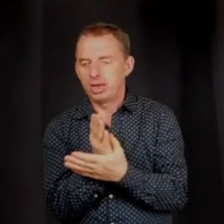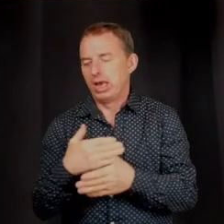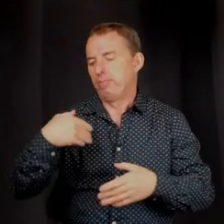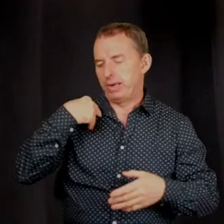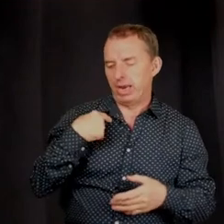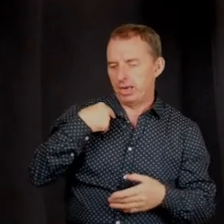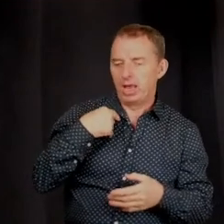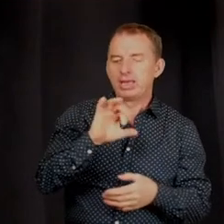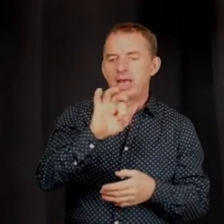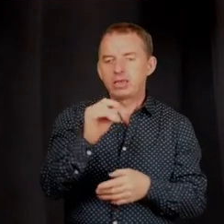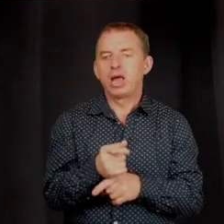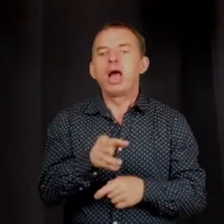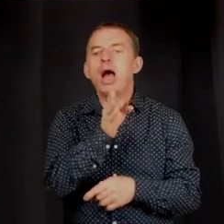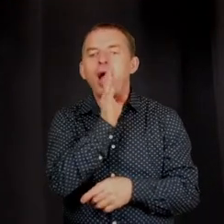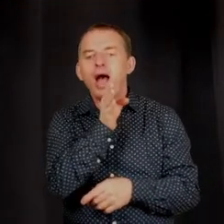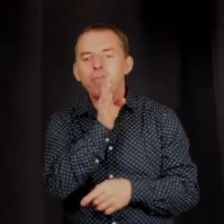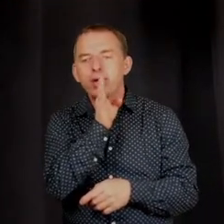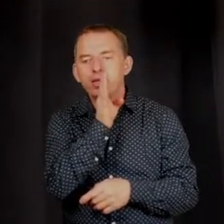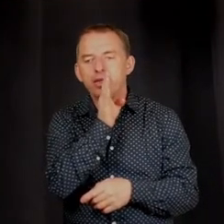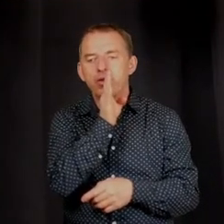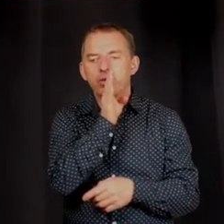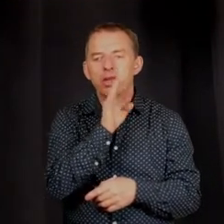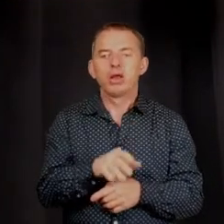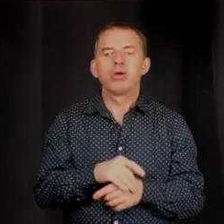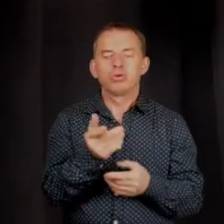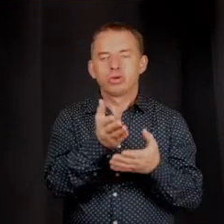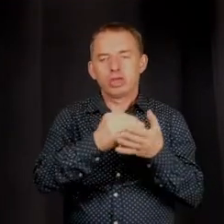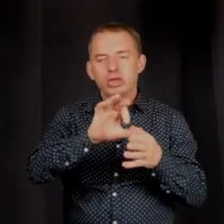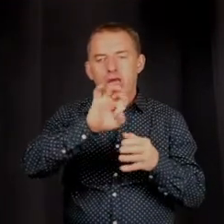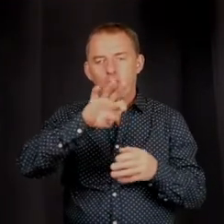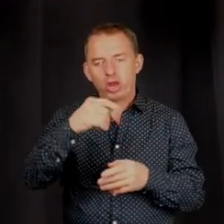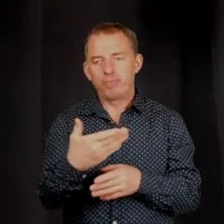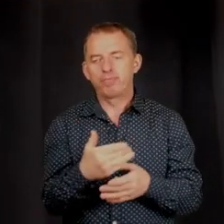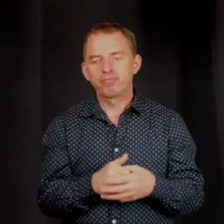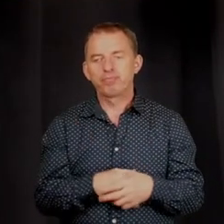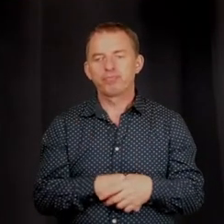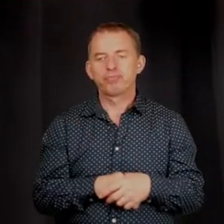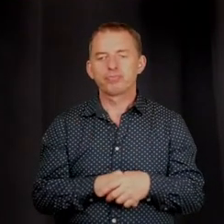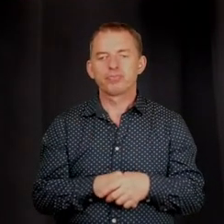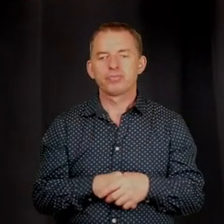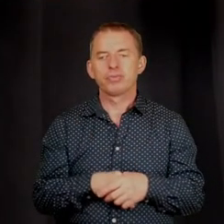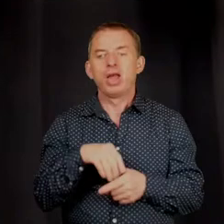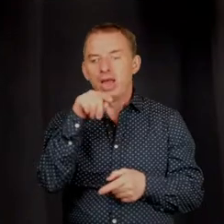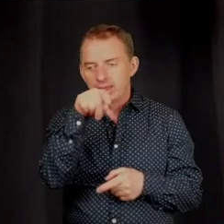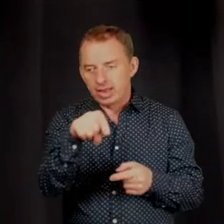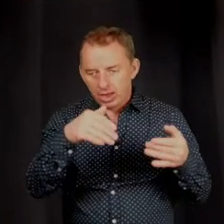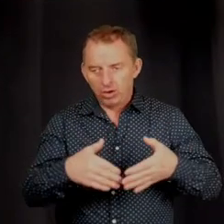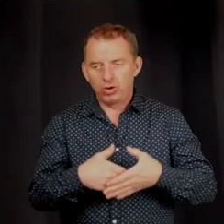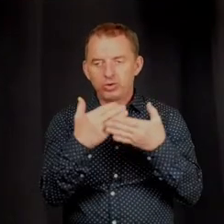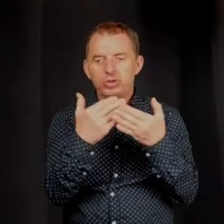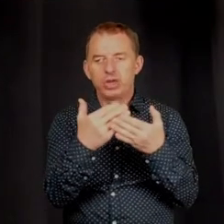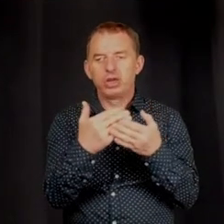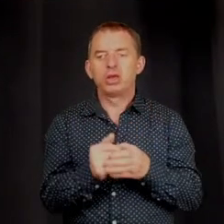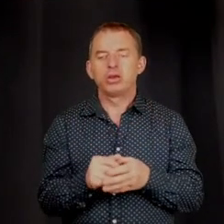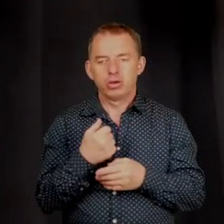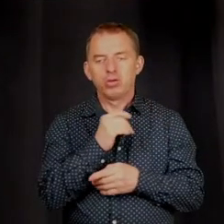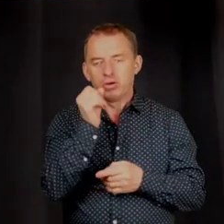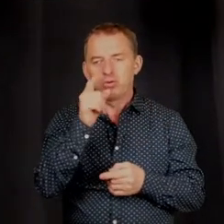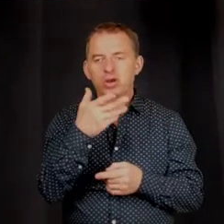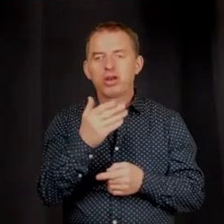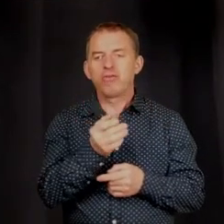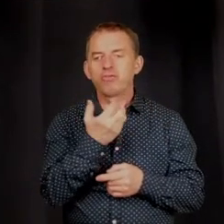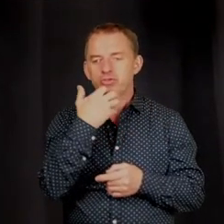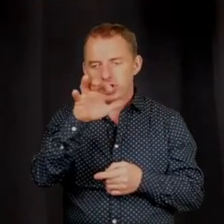brytyjskim sektorem a amerykańską częścią. He was awakened early in that morning. Tego dnia wstał wcześnie. He was told